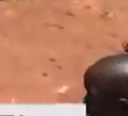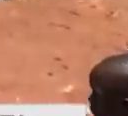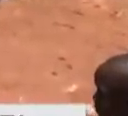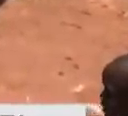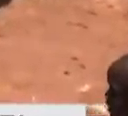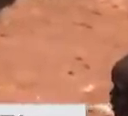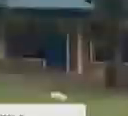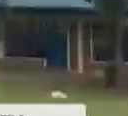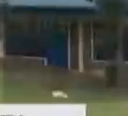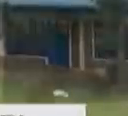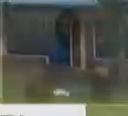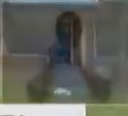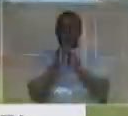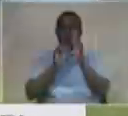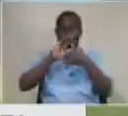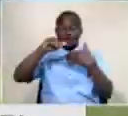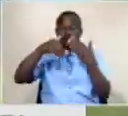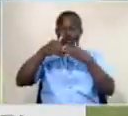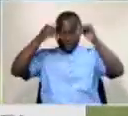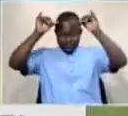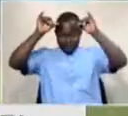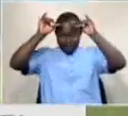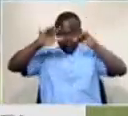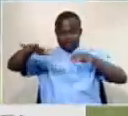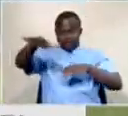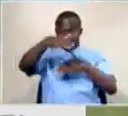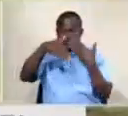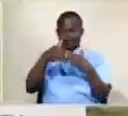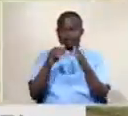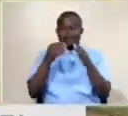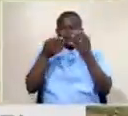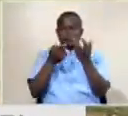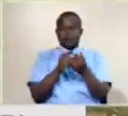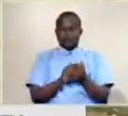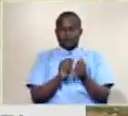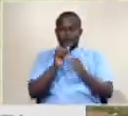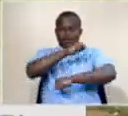cy'amashuri gitangiye mu karere kose ka Nyagatare harabarurwa abanyeshuri